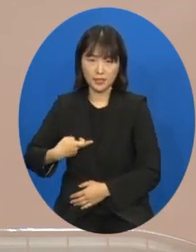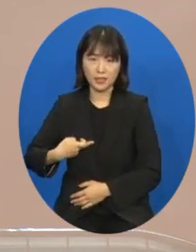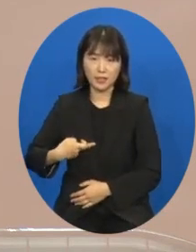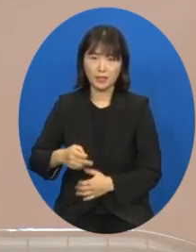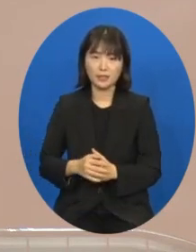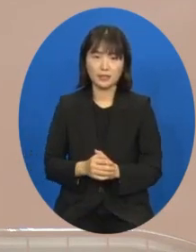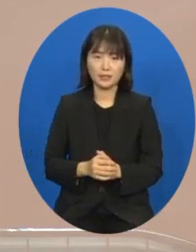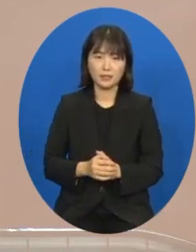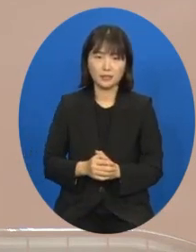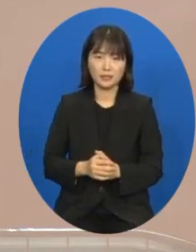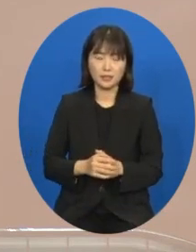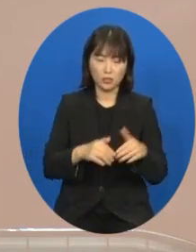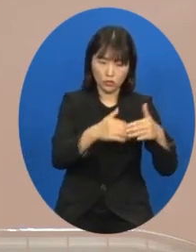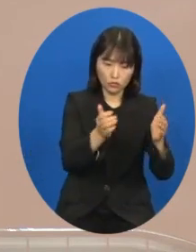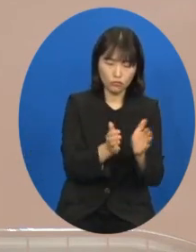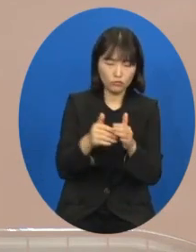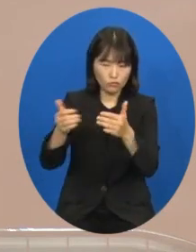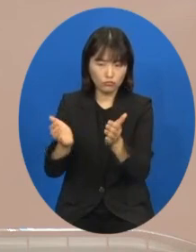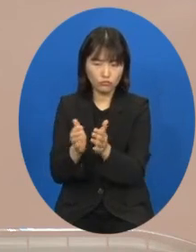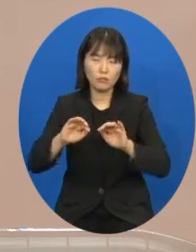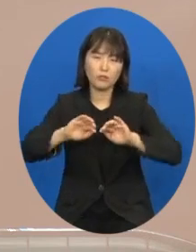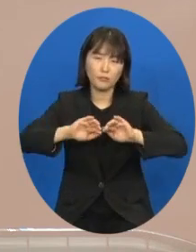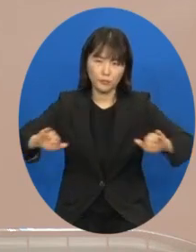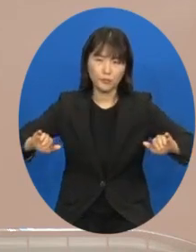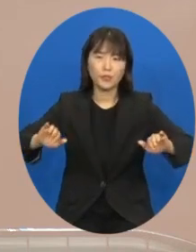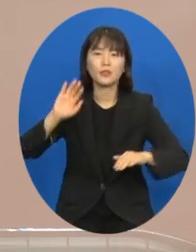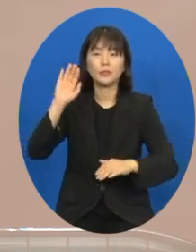이 두 종류로 갈립니다.